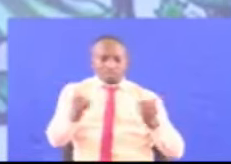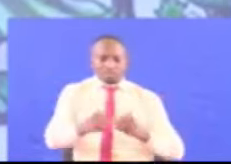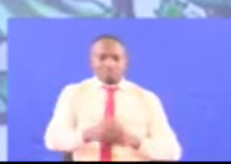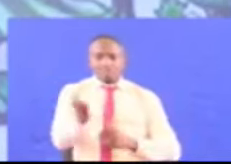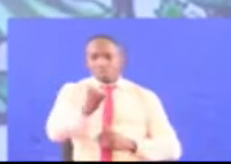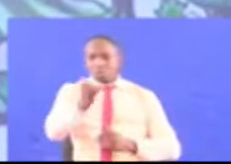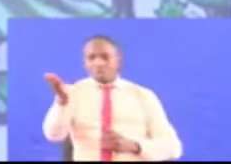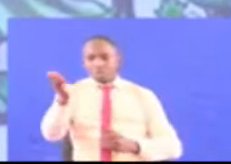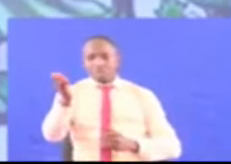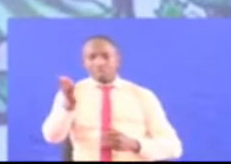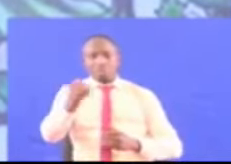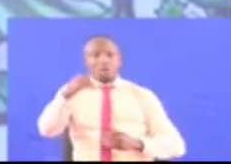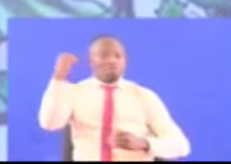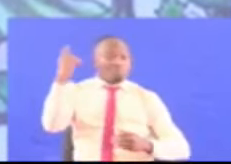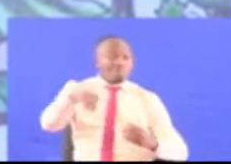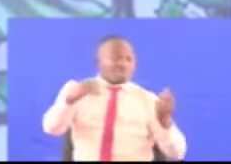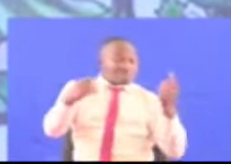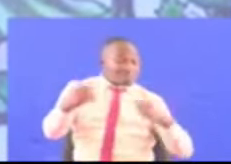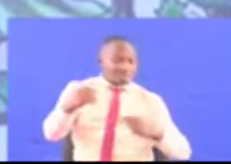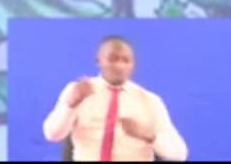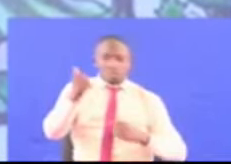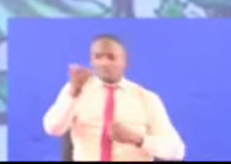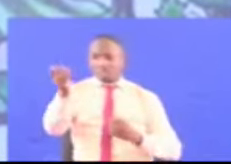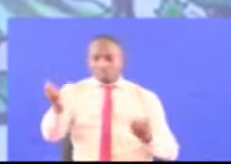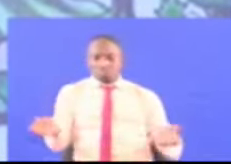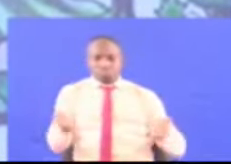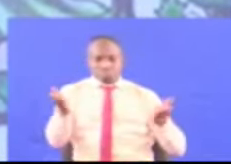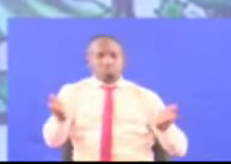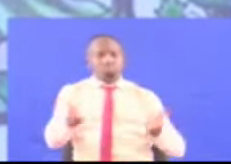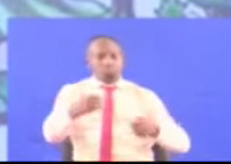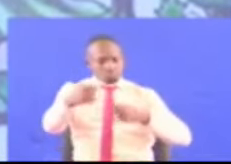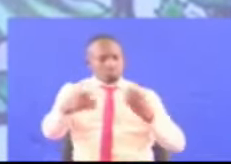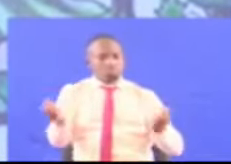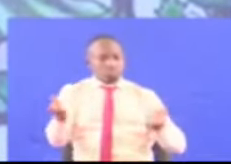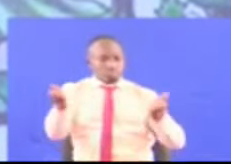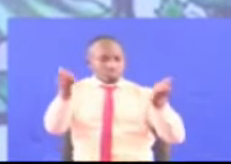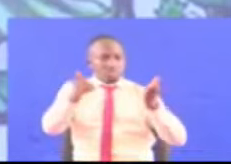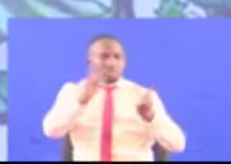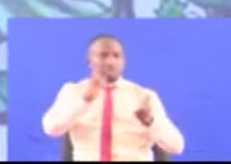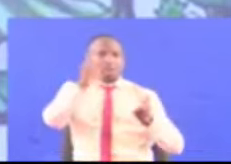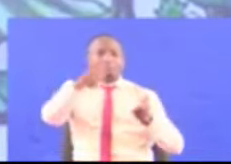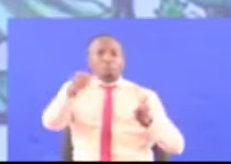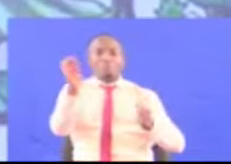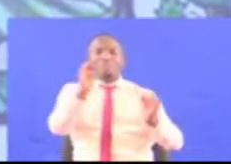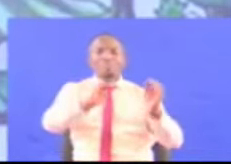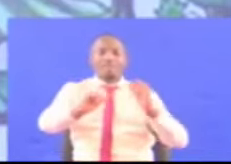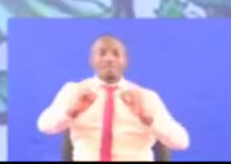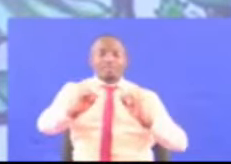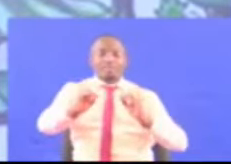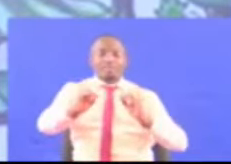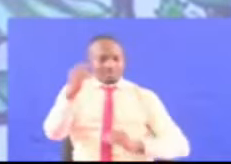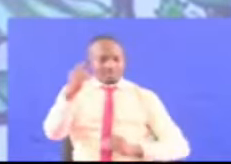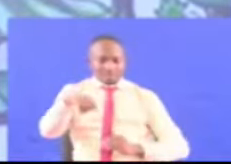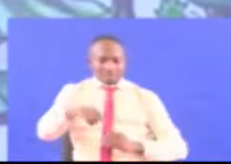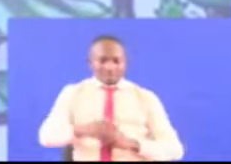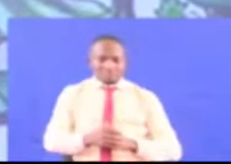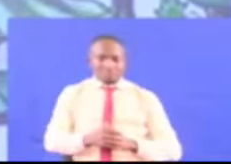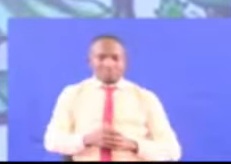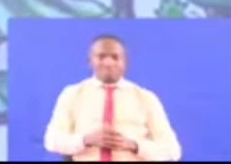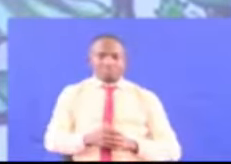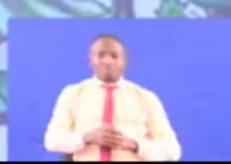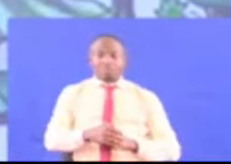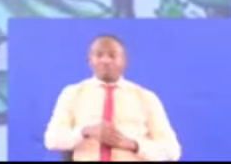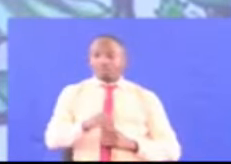wengine walikuwa wakitukatisha tamaa. Lakini kila mmoja ametoa mchango wake pamoja na aliyetukatisha tamaa. Kwa